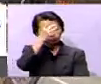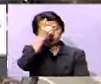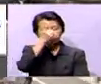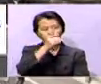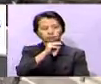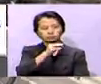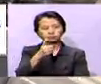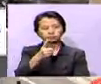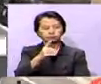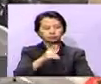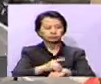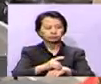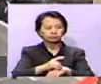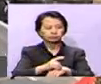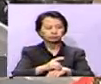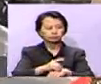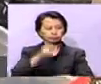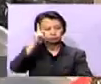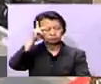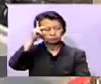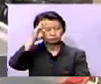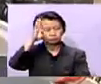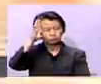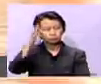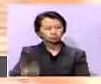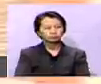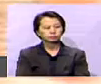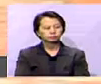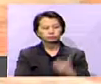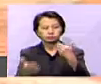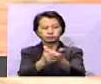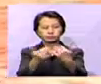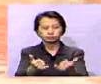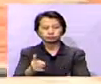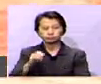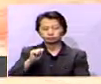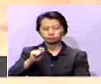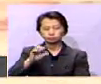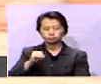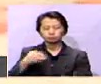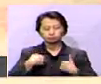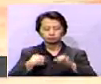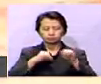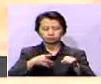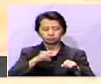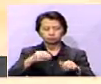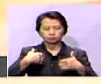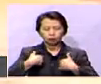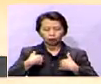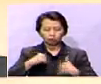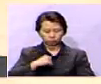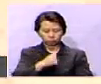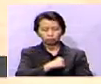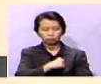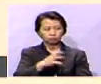Cik Mamat di Kompleks Kota Darul Naim Kota Baru. Sehingga kini APM mempunyai 1.6 juta anggota seluruh